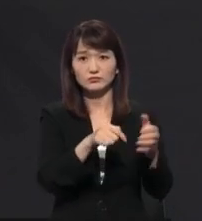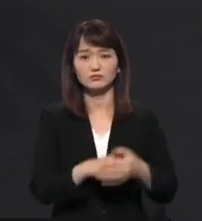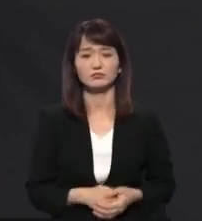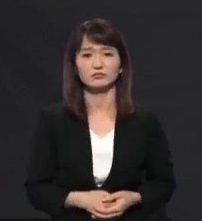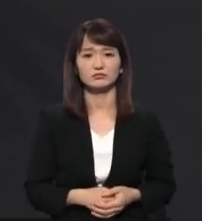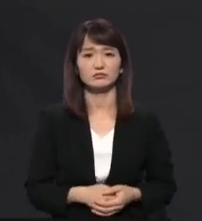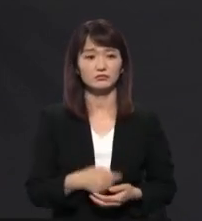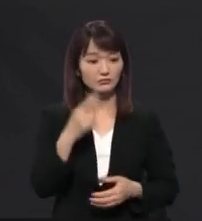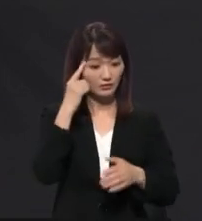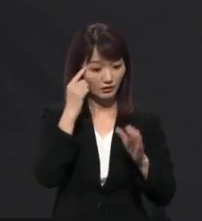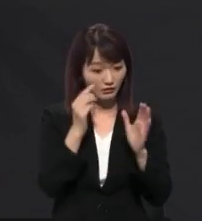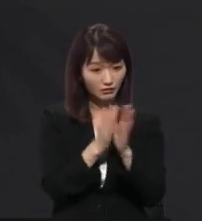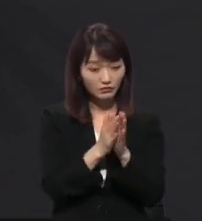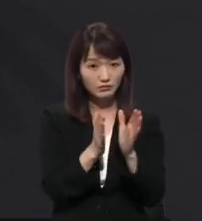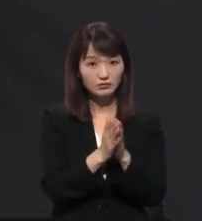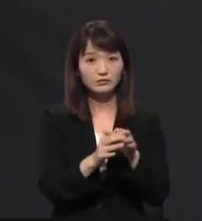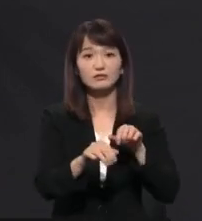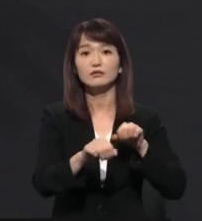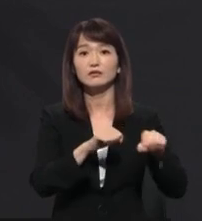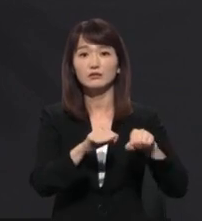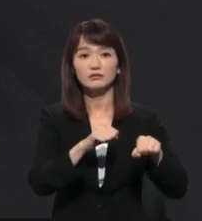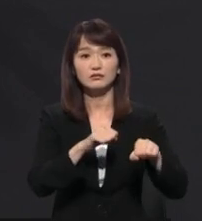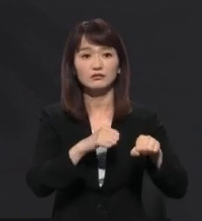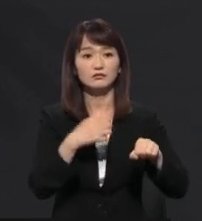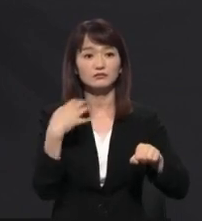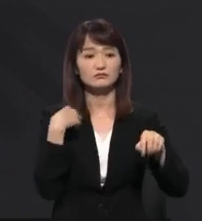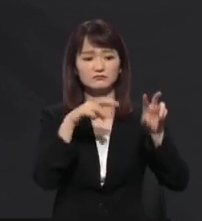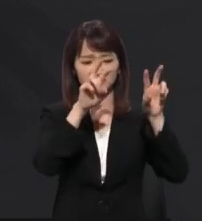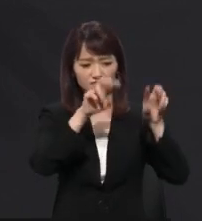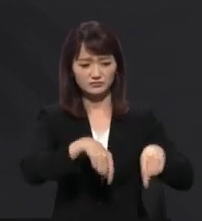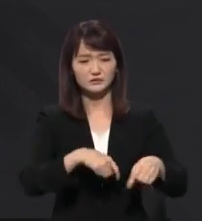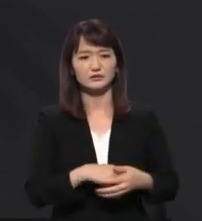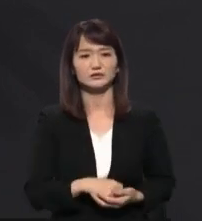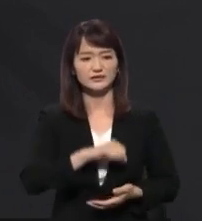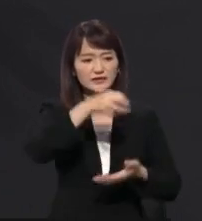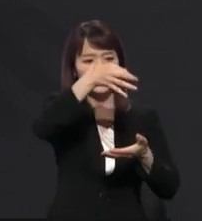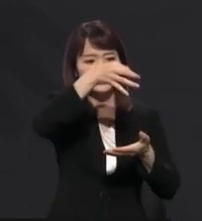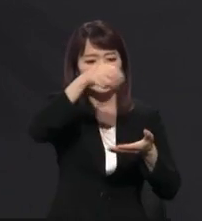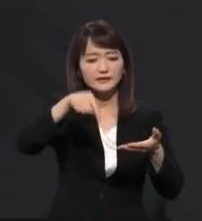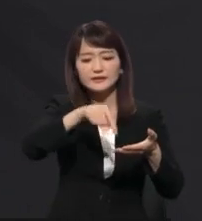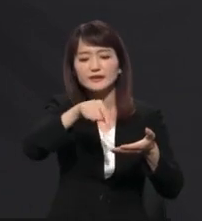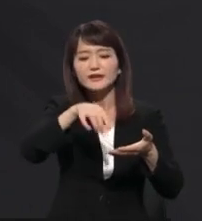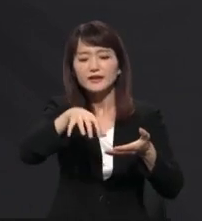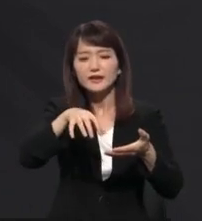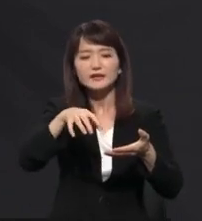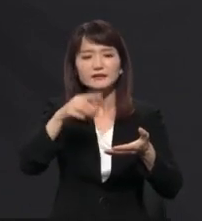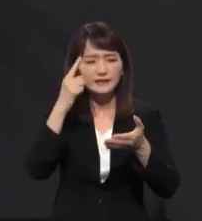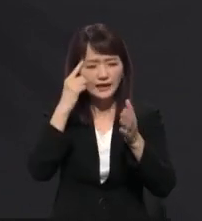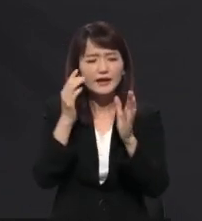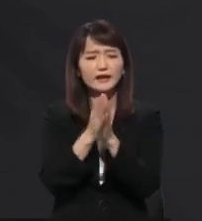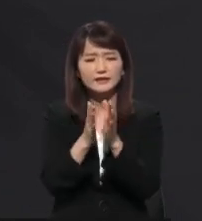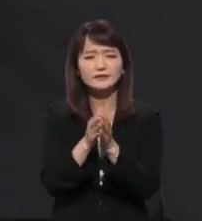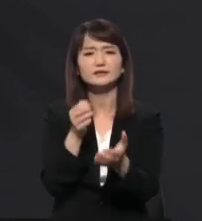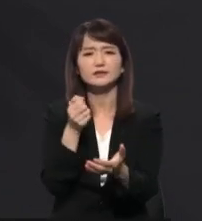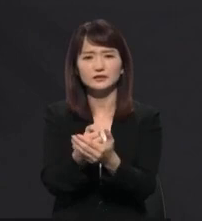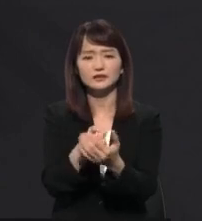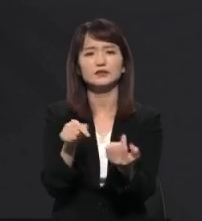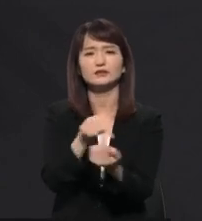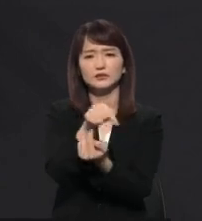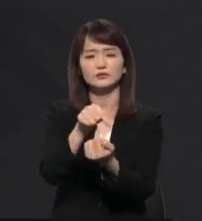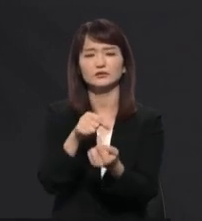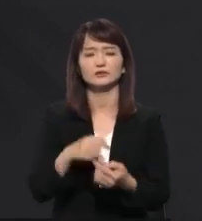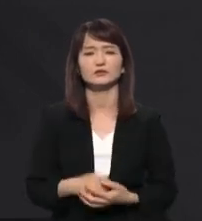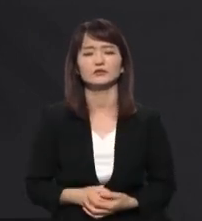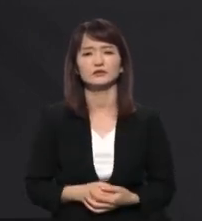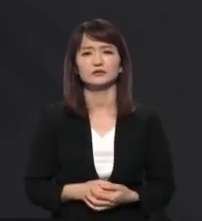알아서 해라 뭐 이런 무책임한테도 이죠 또 다시 한도 내에서 그쵸 한 돈을 딱 정해주고 그걸 실링이라고